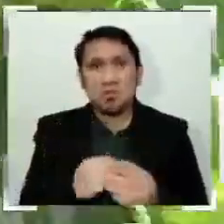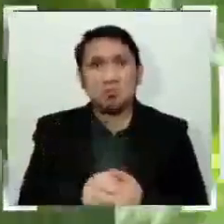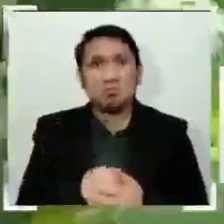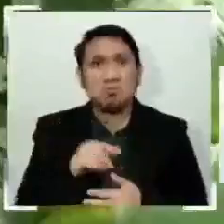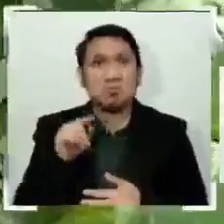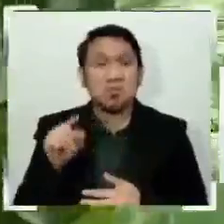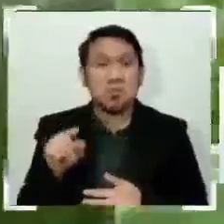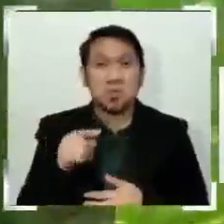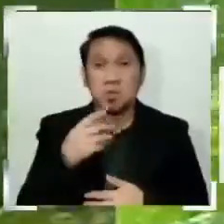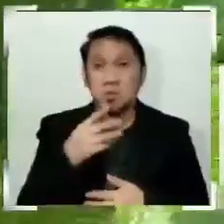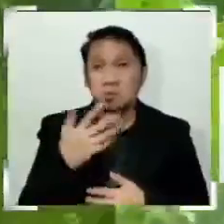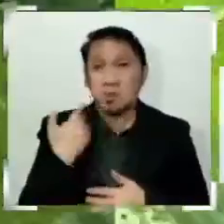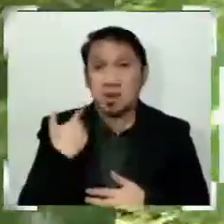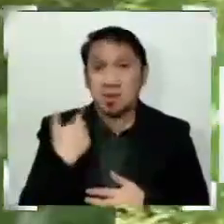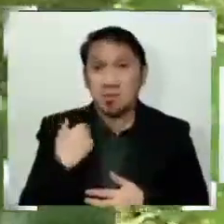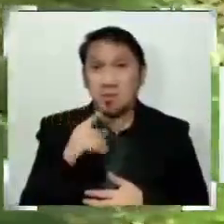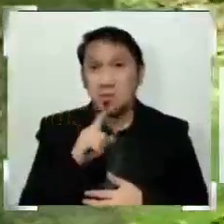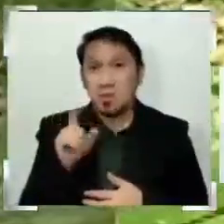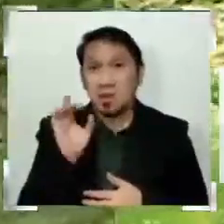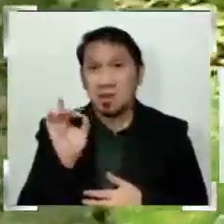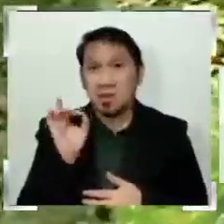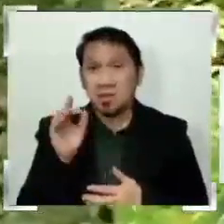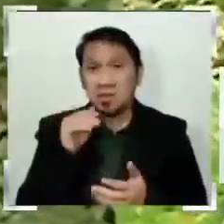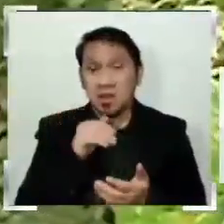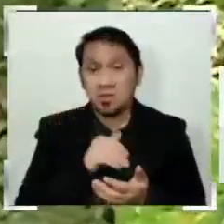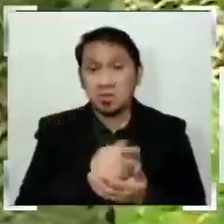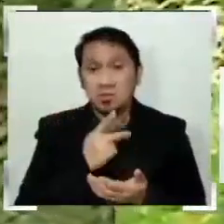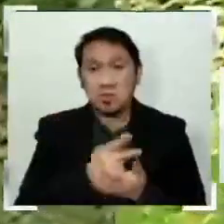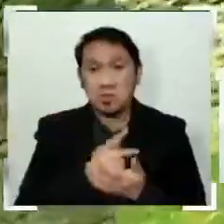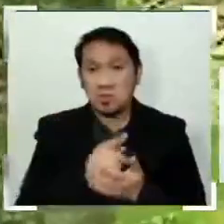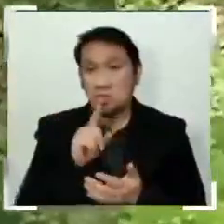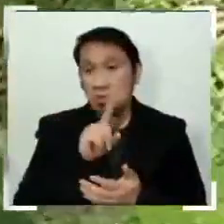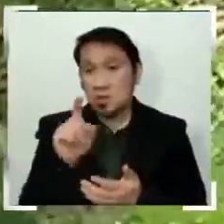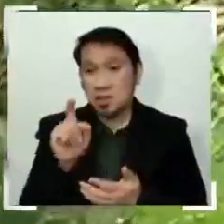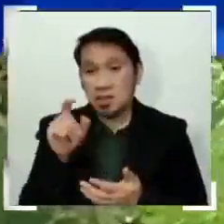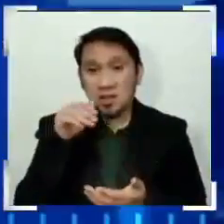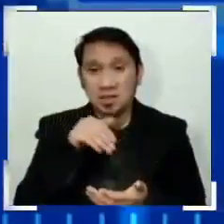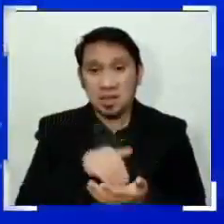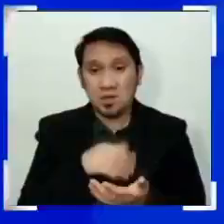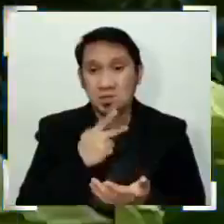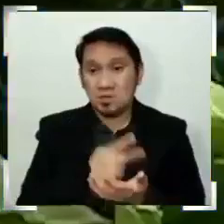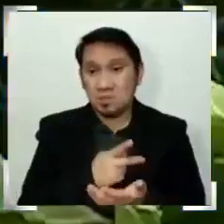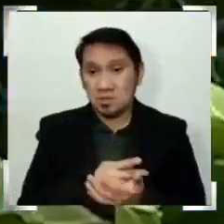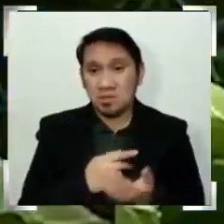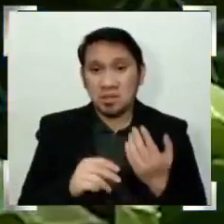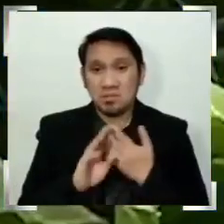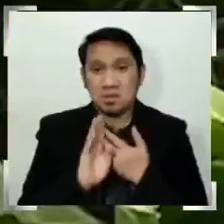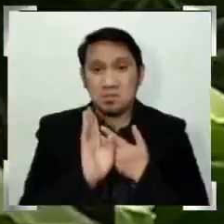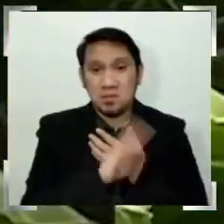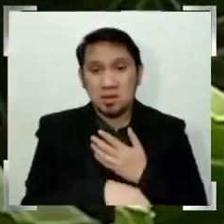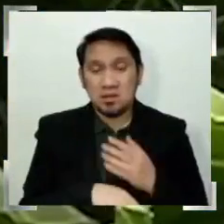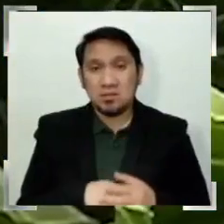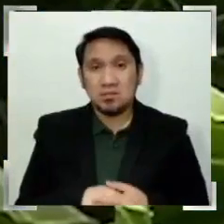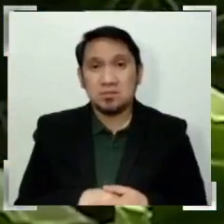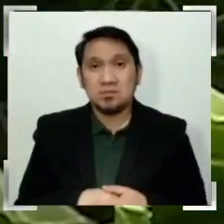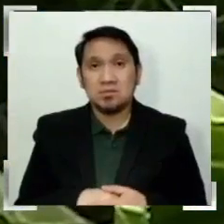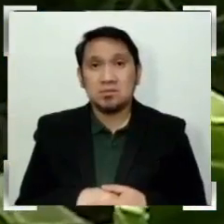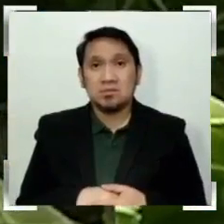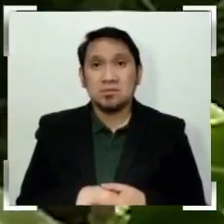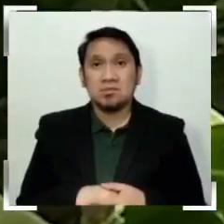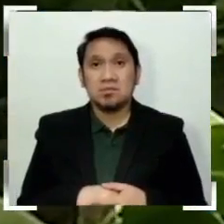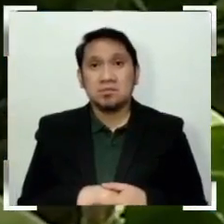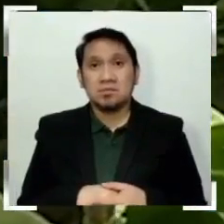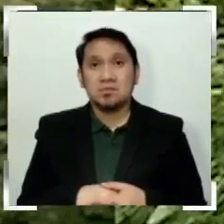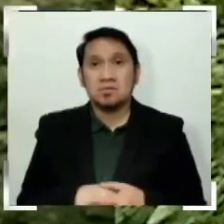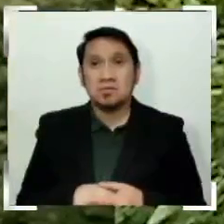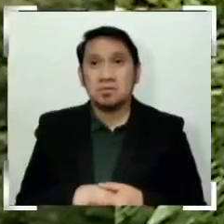ng 180,000 pesos, 100,000 pesos lang ang napabalik. By choice. Kung